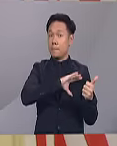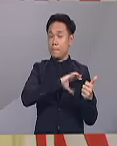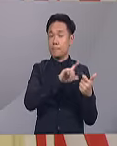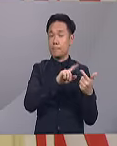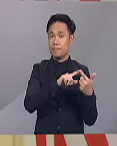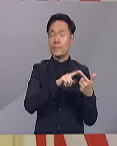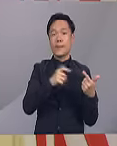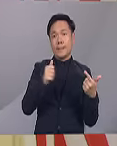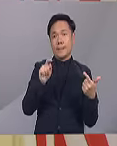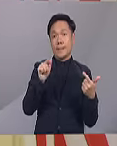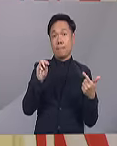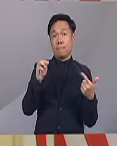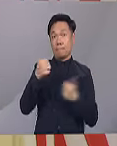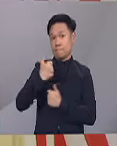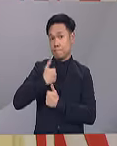ATM,